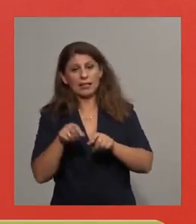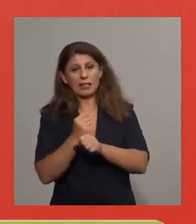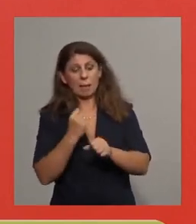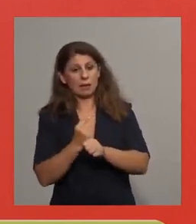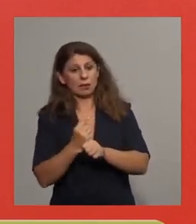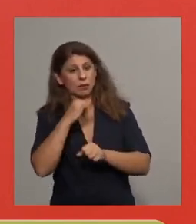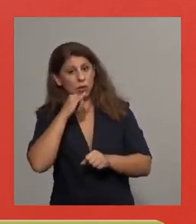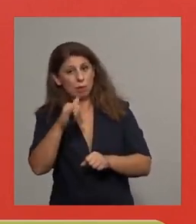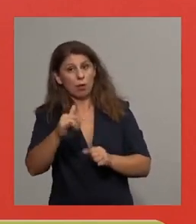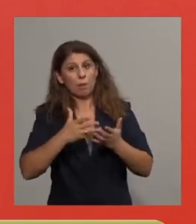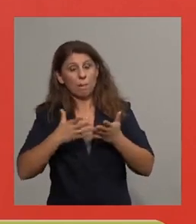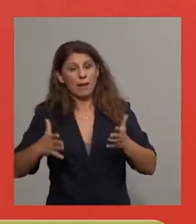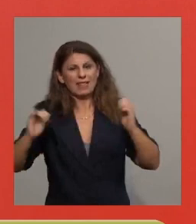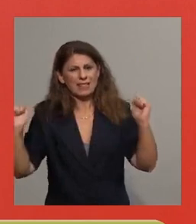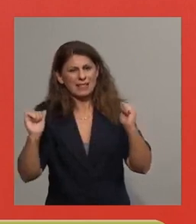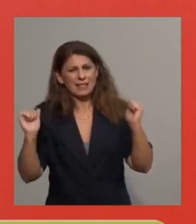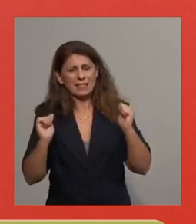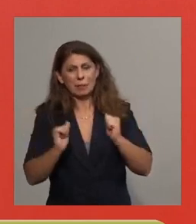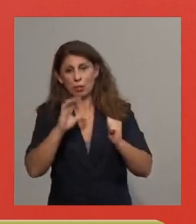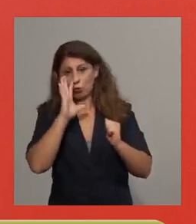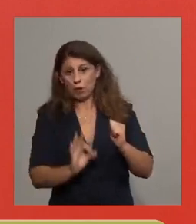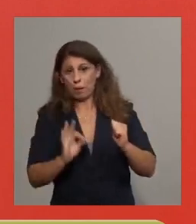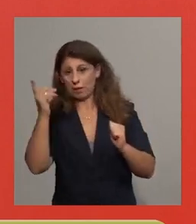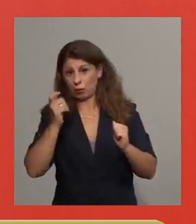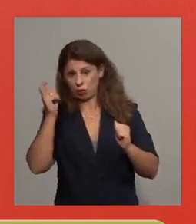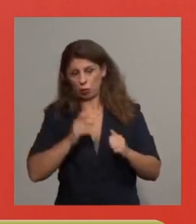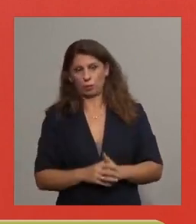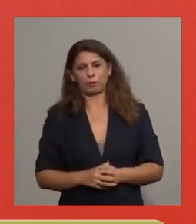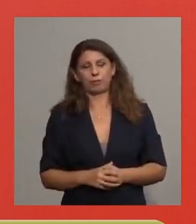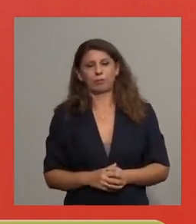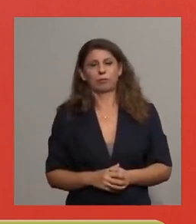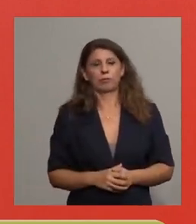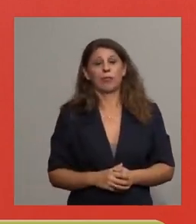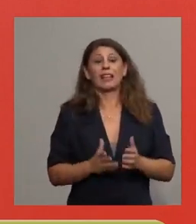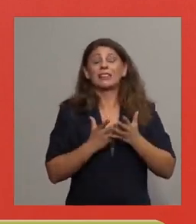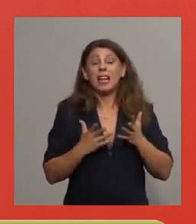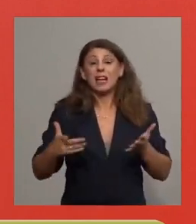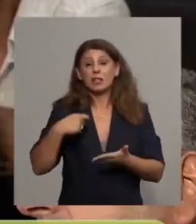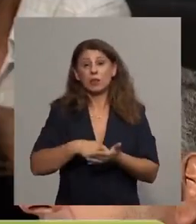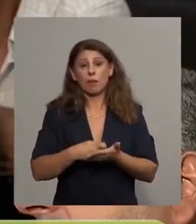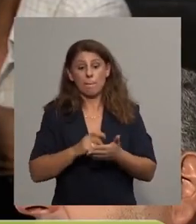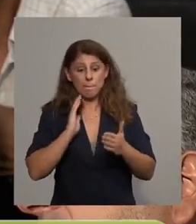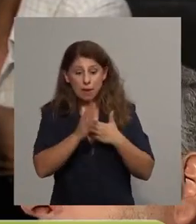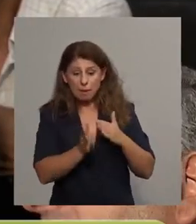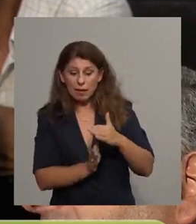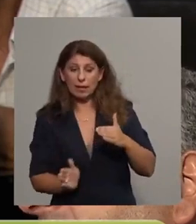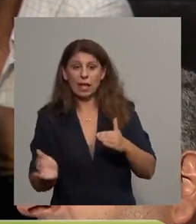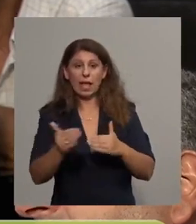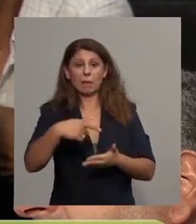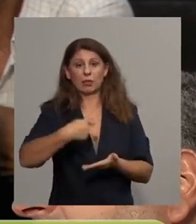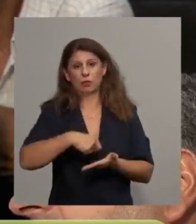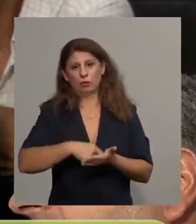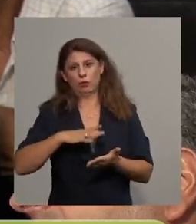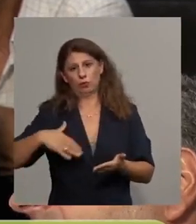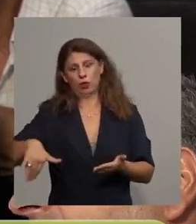ολοένα και μεγαλύτερη συμπίεση του πραγματικού μισθού, τεράστια φορολογία με άμεσους και έμεσους φόρους για το